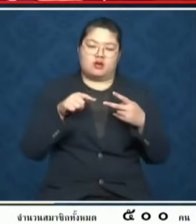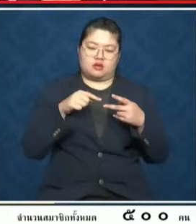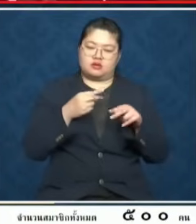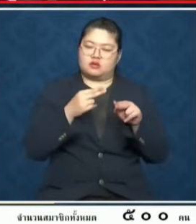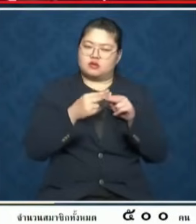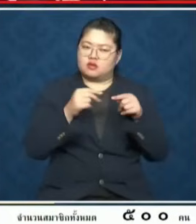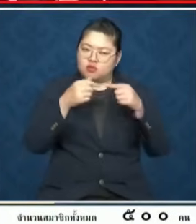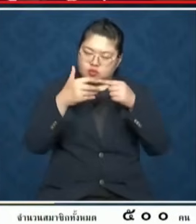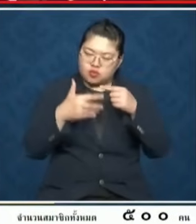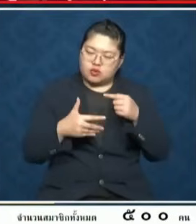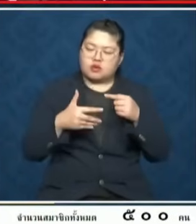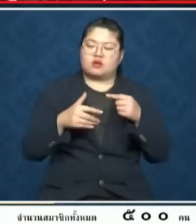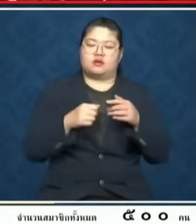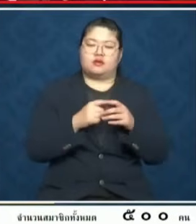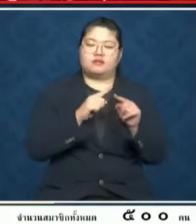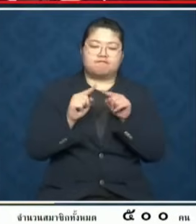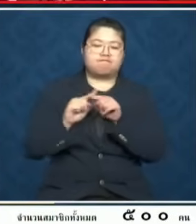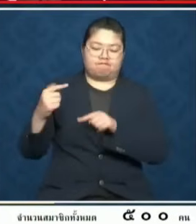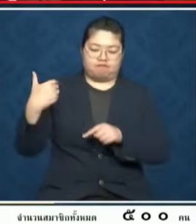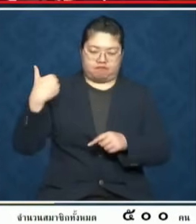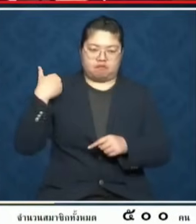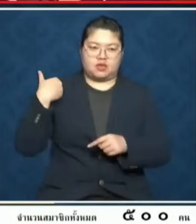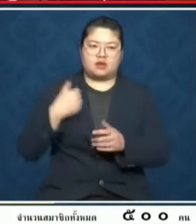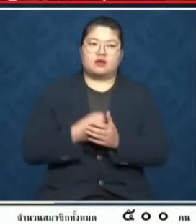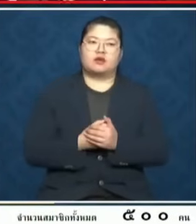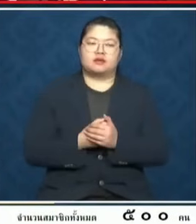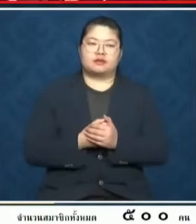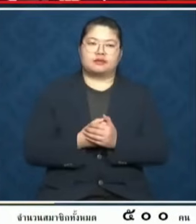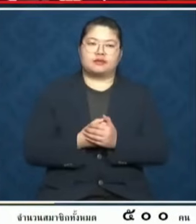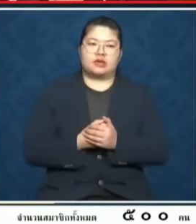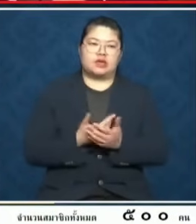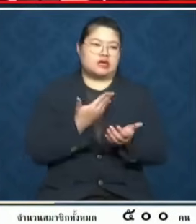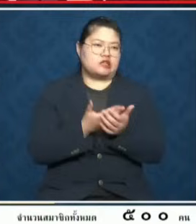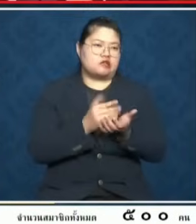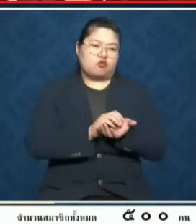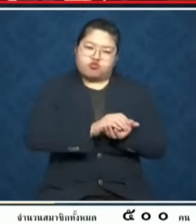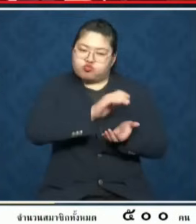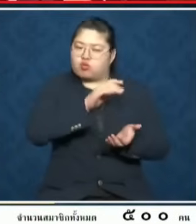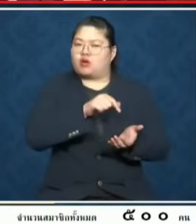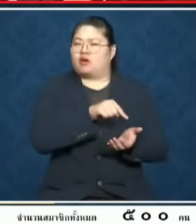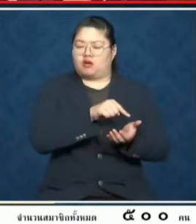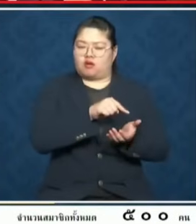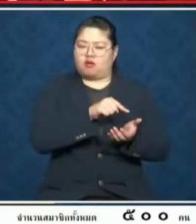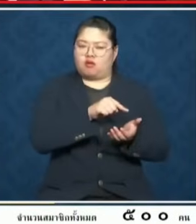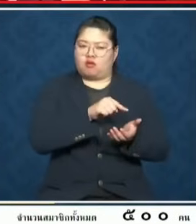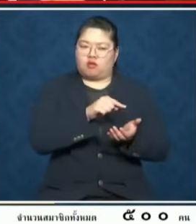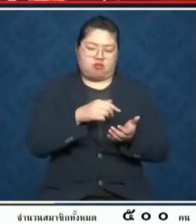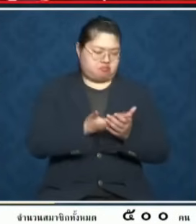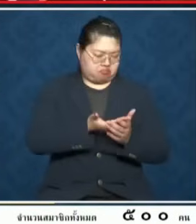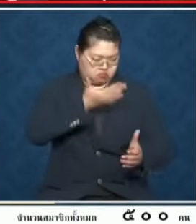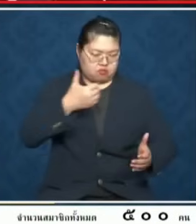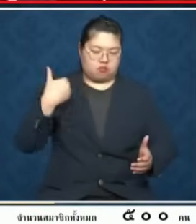เอกอภิรัตน์คงสมพงษ์นะคะก็หลายท่านเนี่ยค่ะมีบัญชีทรัพย์สินที่มีมูลค่าสูง